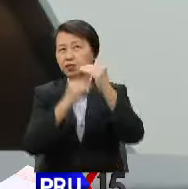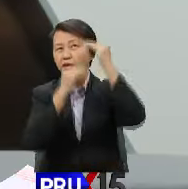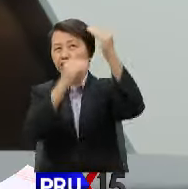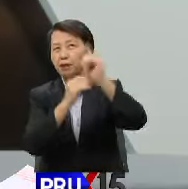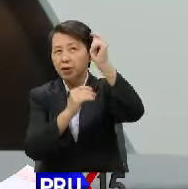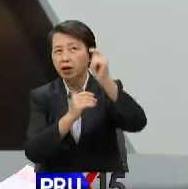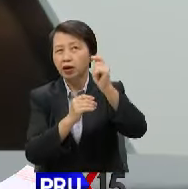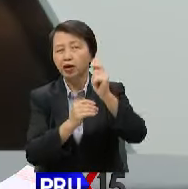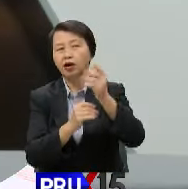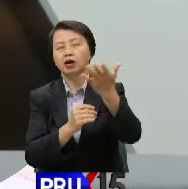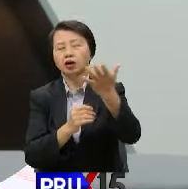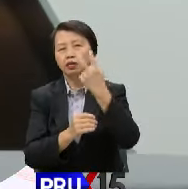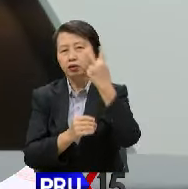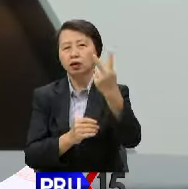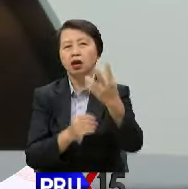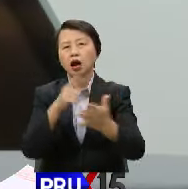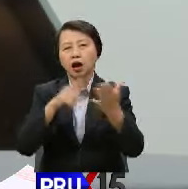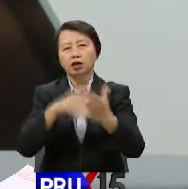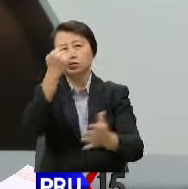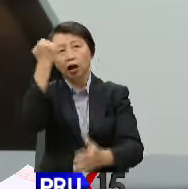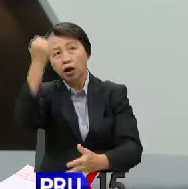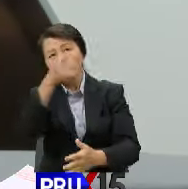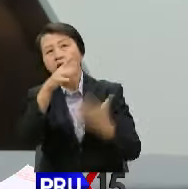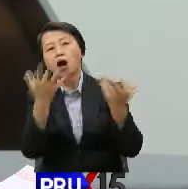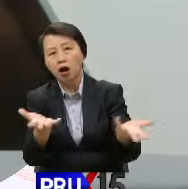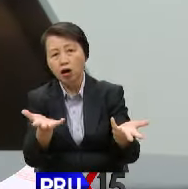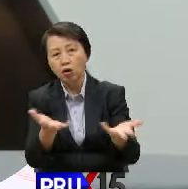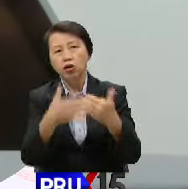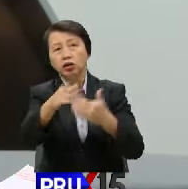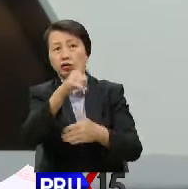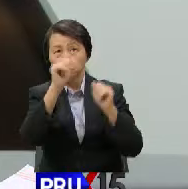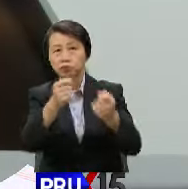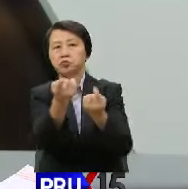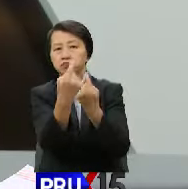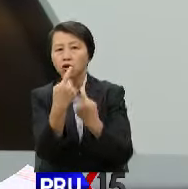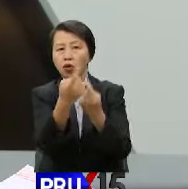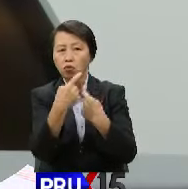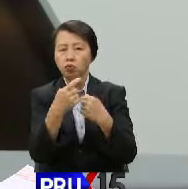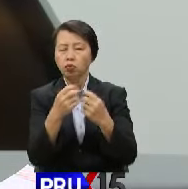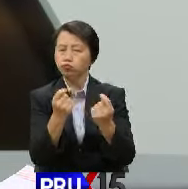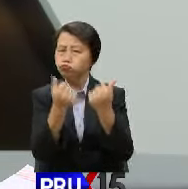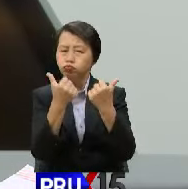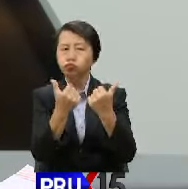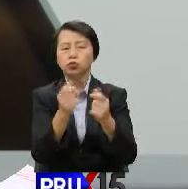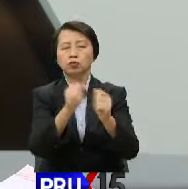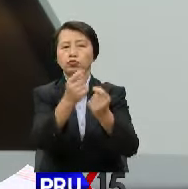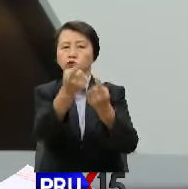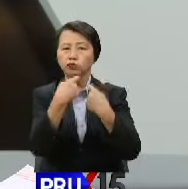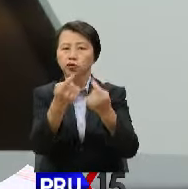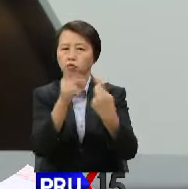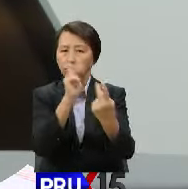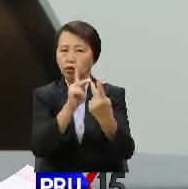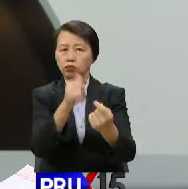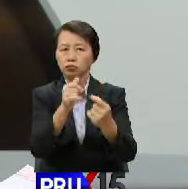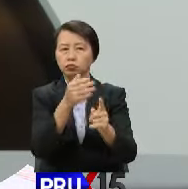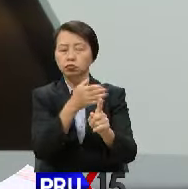tinggi mana ataupun di sini aja Bagaimana sejauh mana dia dapat menjawab dengan spontan dia dapat eee